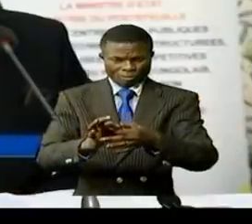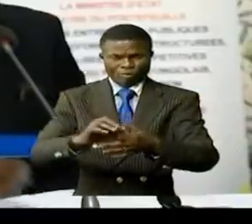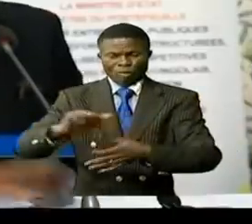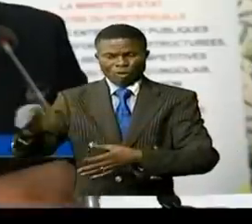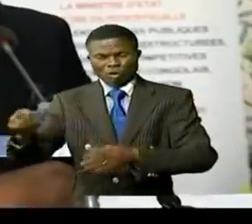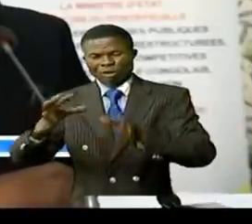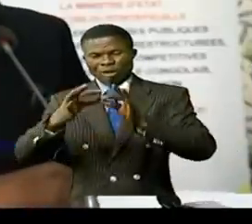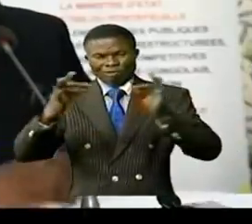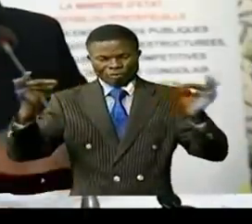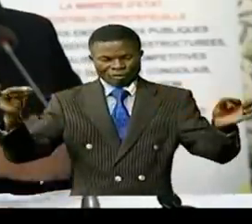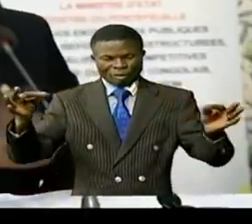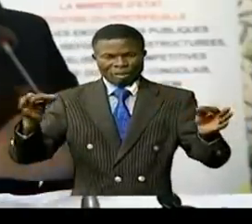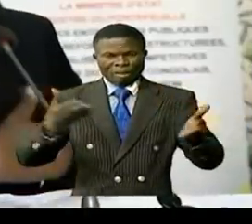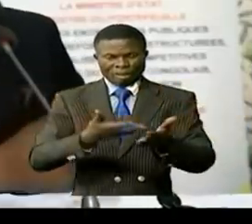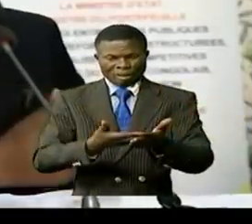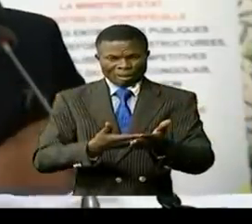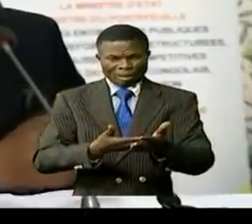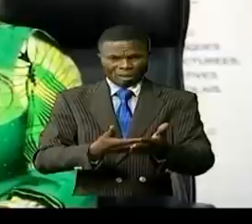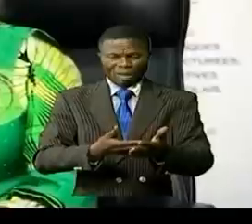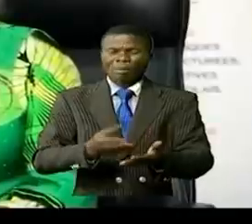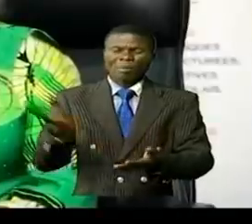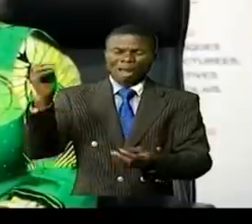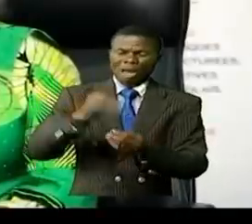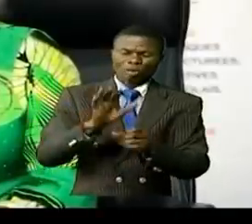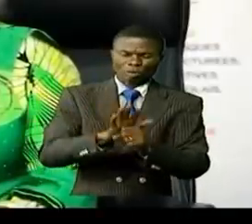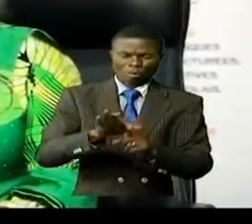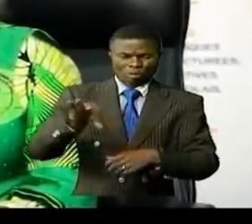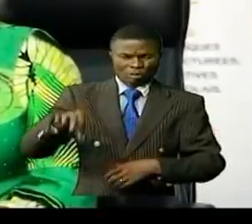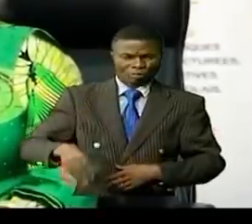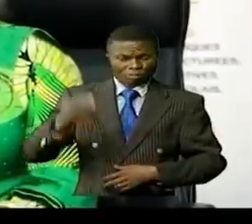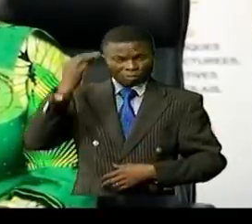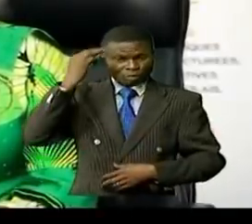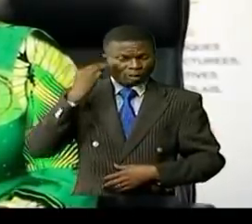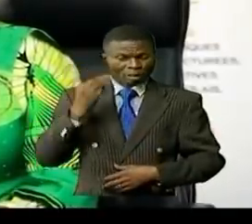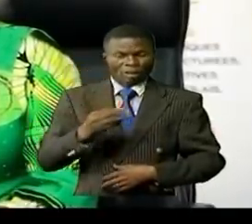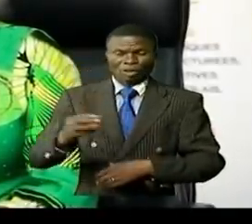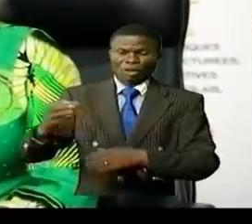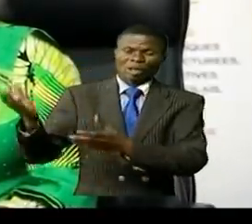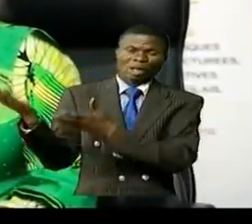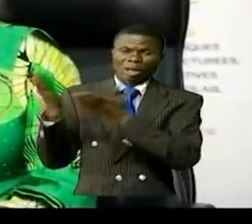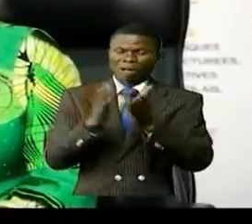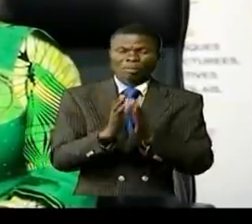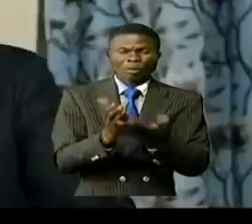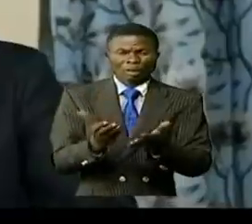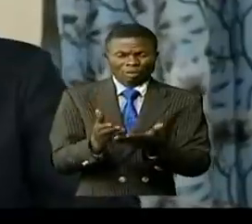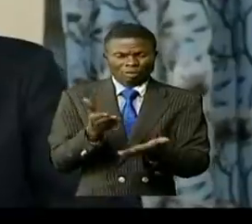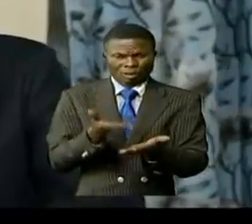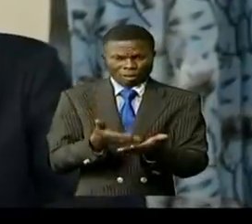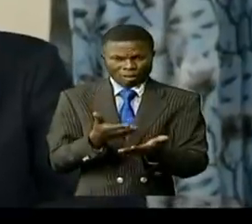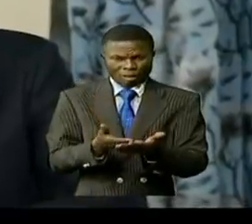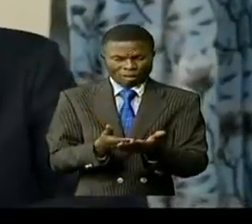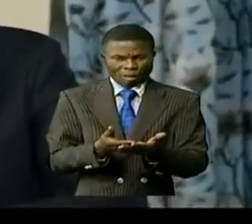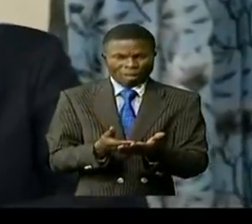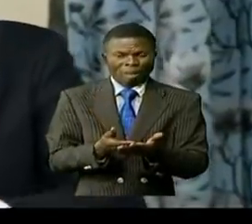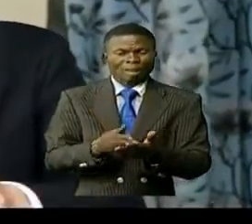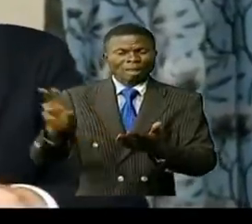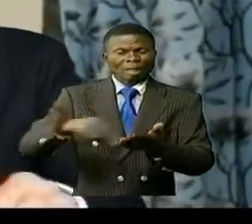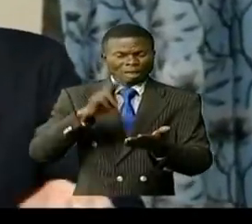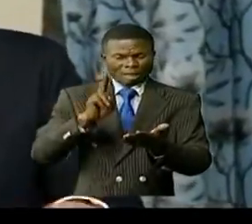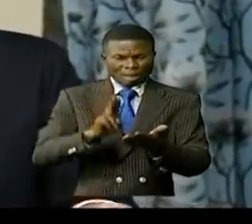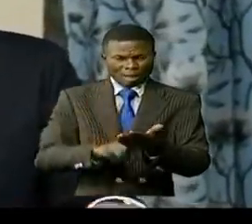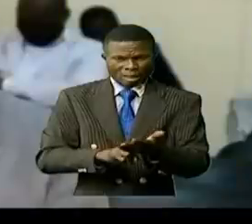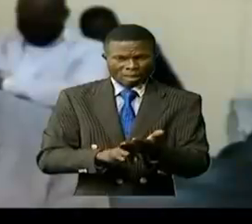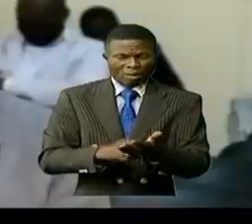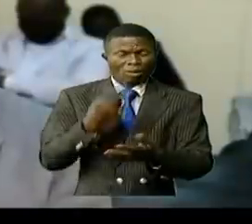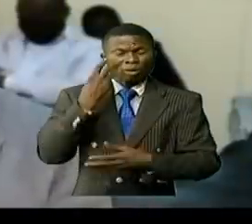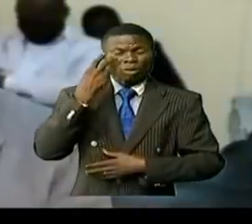fibres, mais d'en faire davantage. La ministre d'État en charge du portefeuille, la princesse Adelka Indamaina, précise que ce contrat s'inscrit dans la